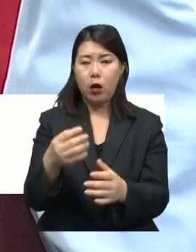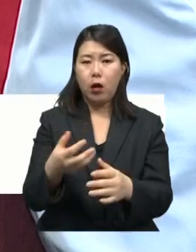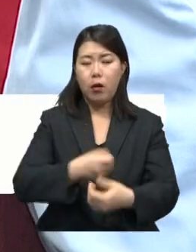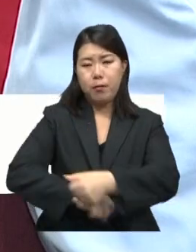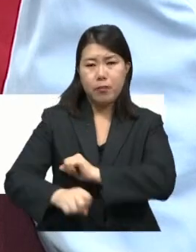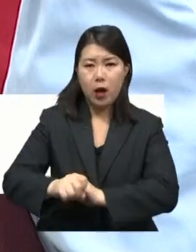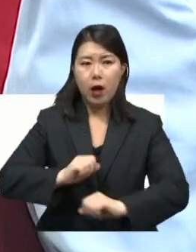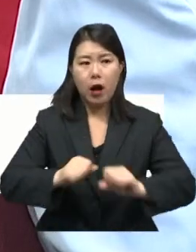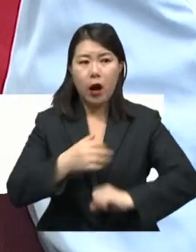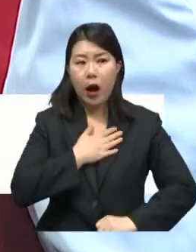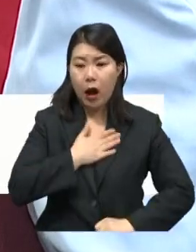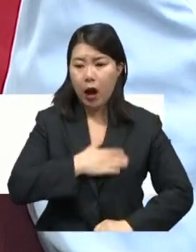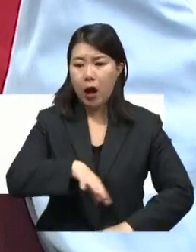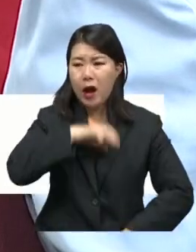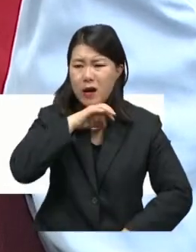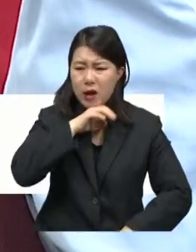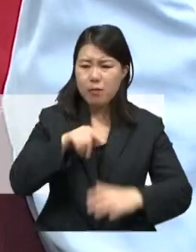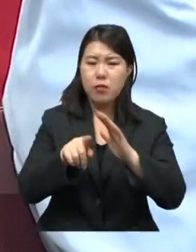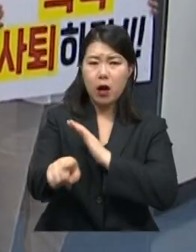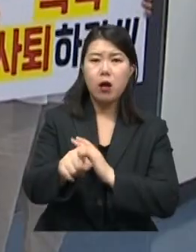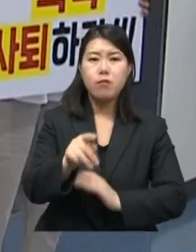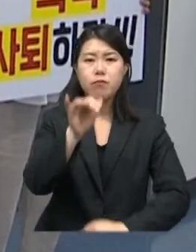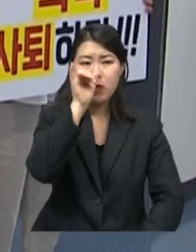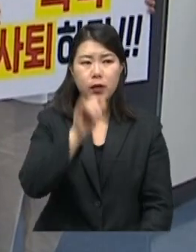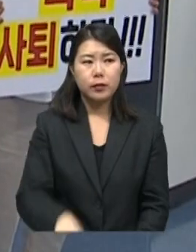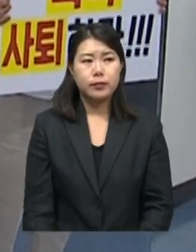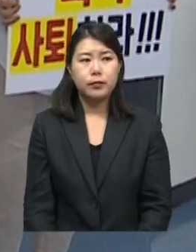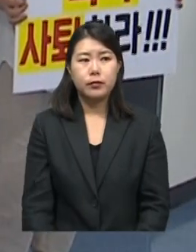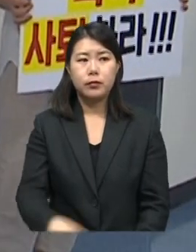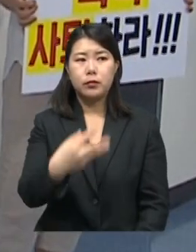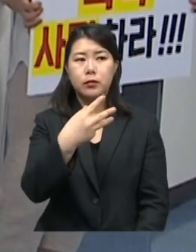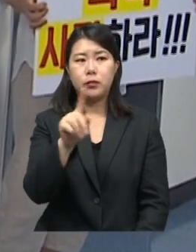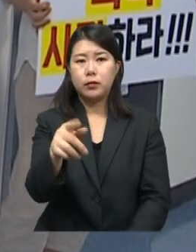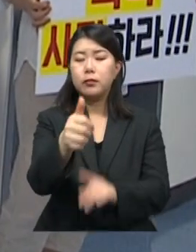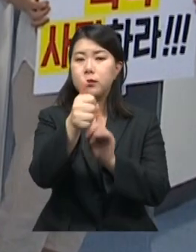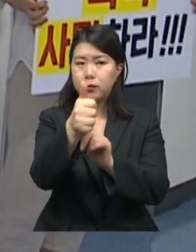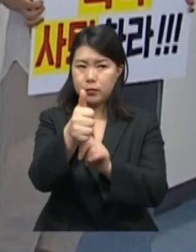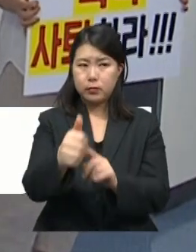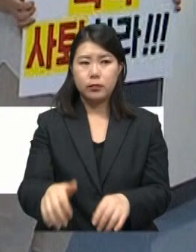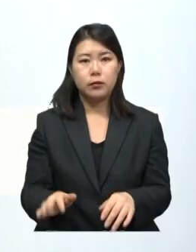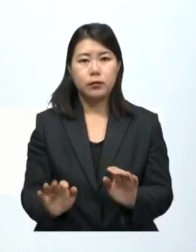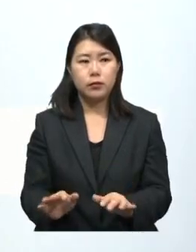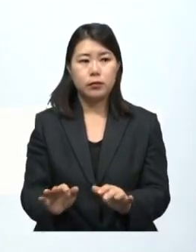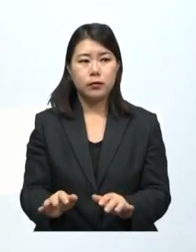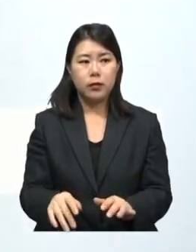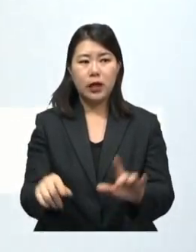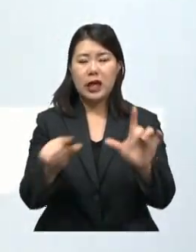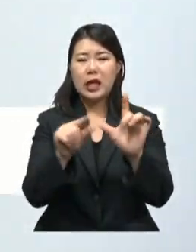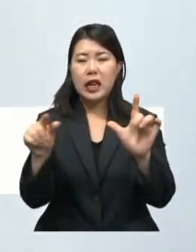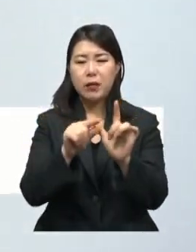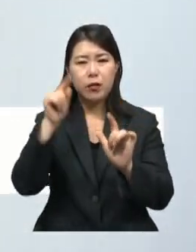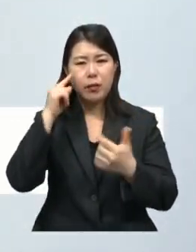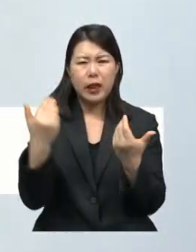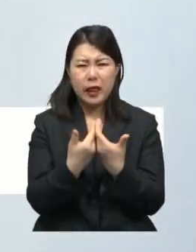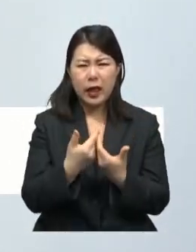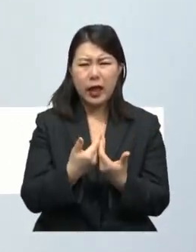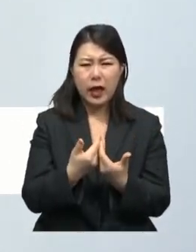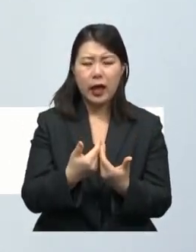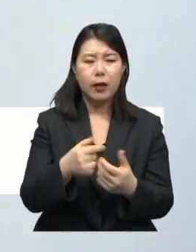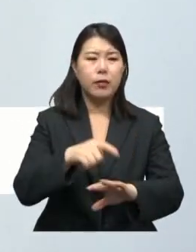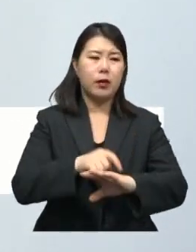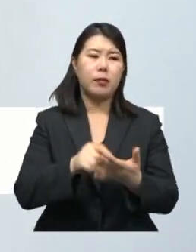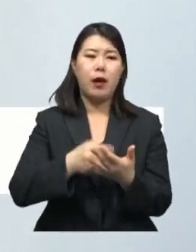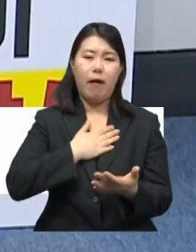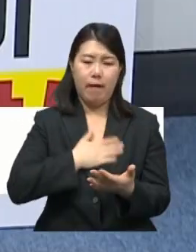아시죠? 항의 방문까지 했습니다. 연말에. 라도균 의장은 취재진과의 통화에서 일부 반발하는 주민들의 심정을 이해하고